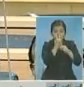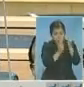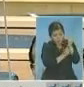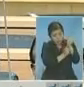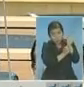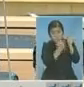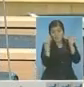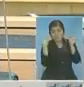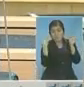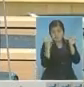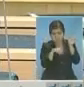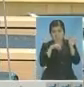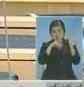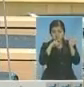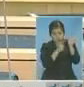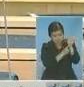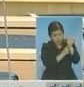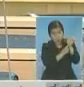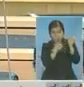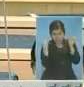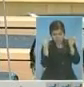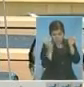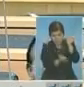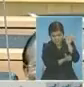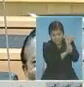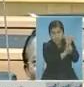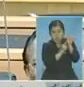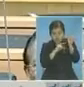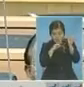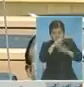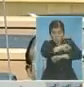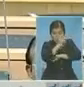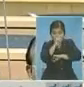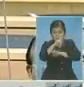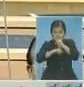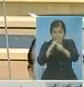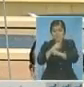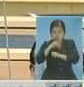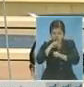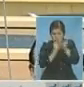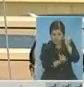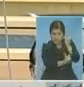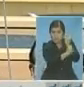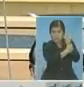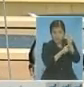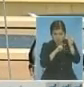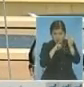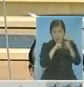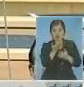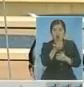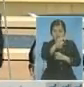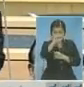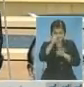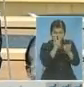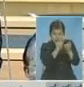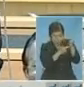นะฮะมันมีอยู่นะท่านประธานนะครับผมไม่ได้เท็จนี่มันมีวันเวลาเดือนผลิตอยู่นะฮะให้คุณรังสิมาไปเปิดดู